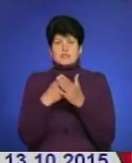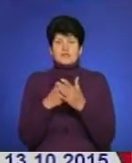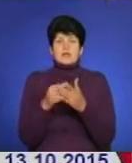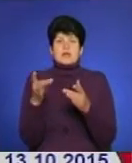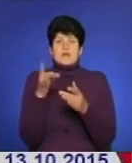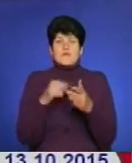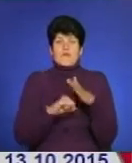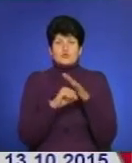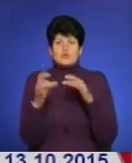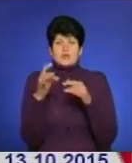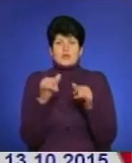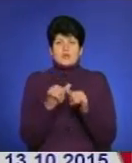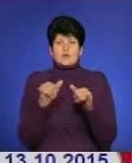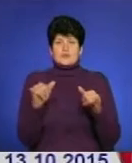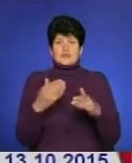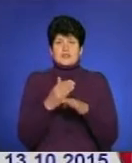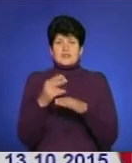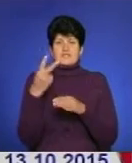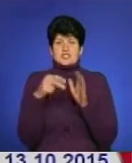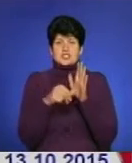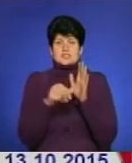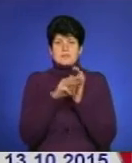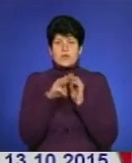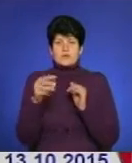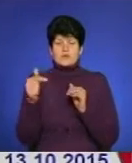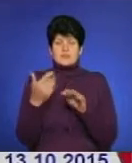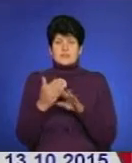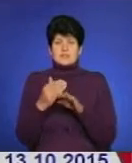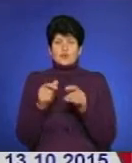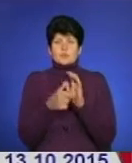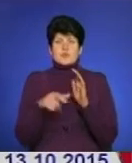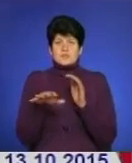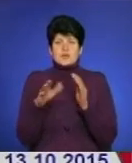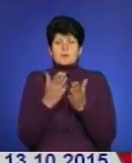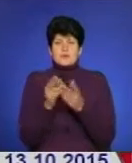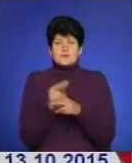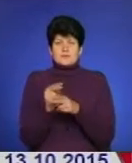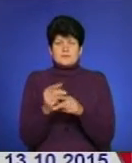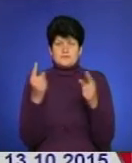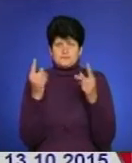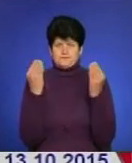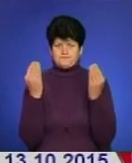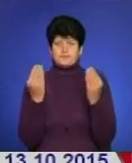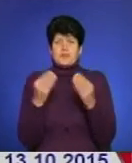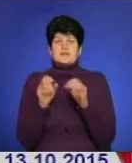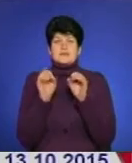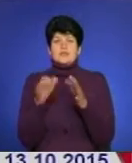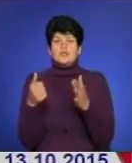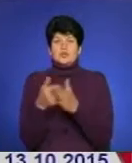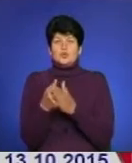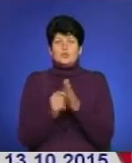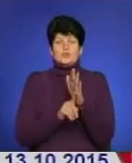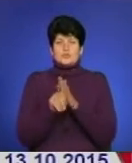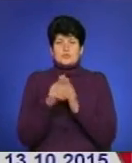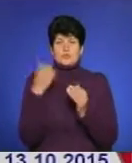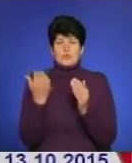виділили 26 мільйонів гривень. Частину приміщення мають відремонтувати капітально і здати до нового року. Востаннє наша знімальна група